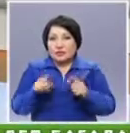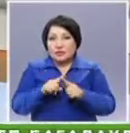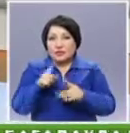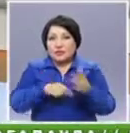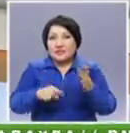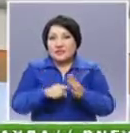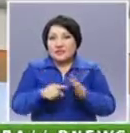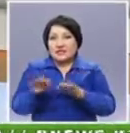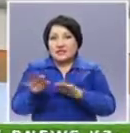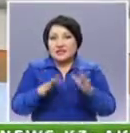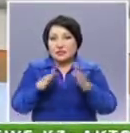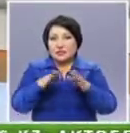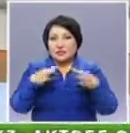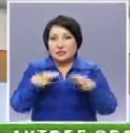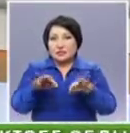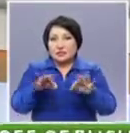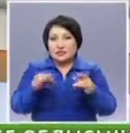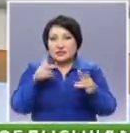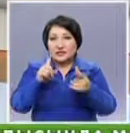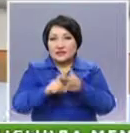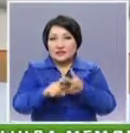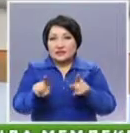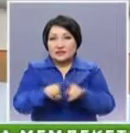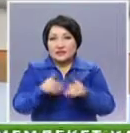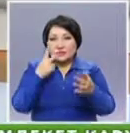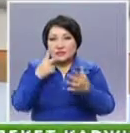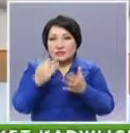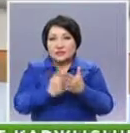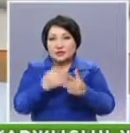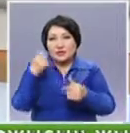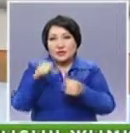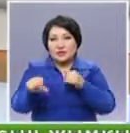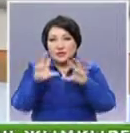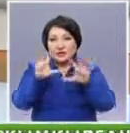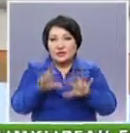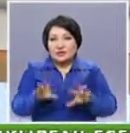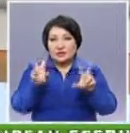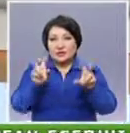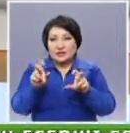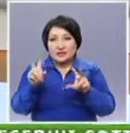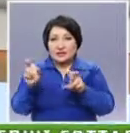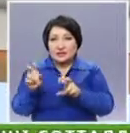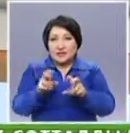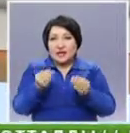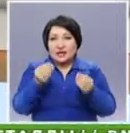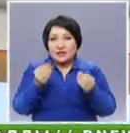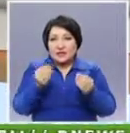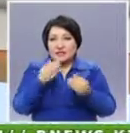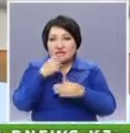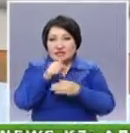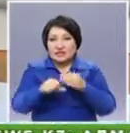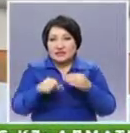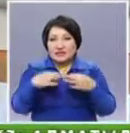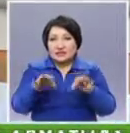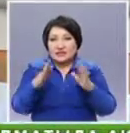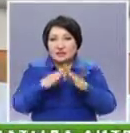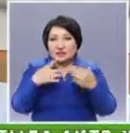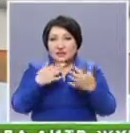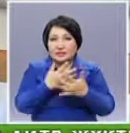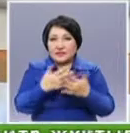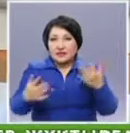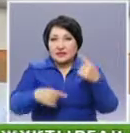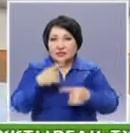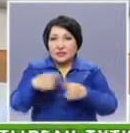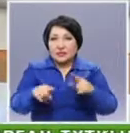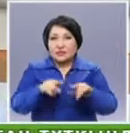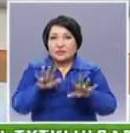қаламыздағы жылжымайтын мүлікке қатысты көрсеткіш. Бұдан бөлік заңдастыру шарасы аясында қаржы мен шетелдік мүліктерді рәсімдеу де бар. Осы күнге дейін